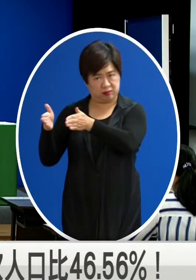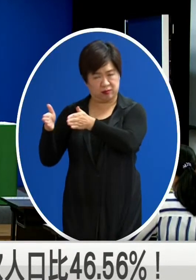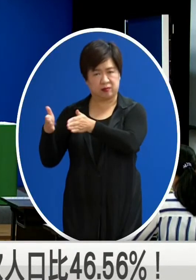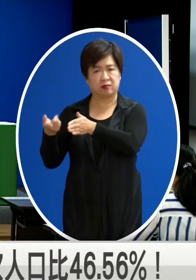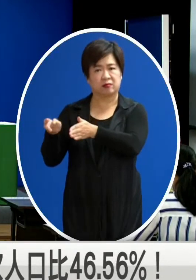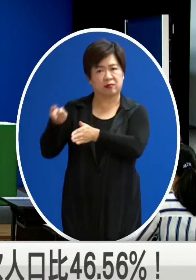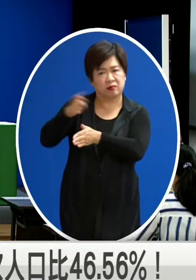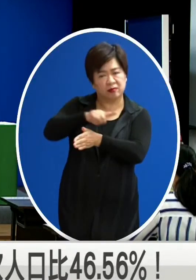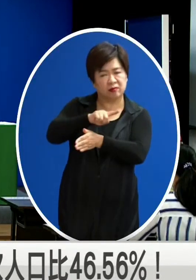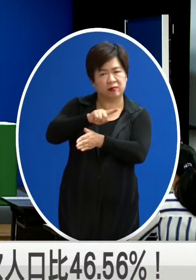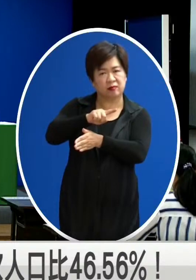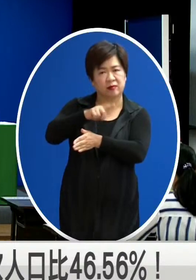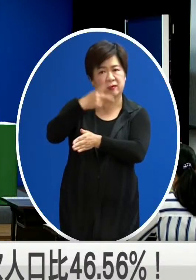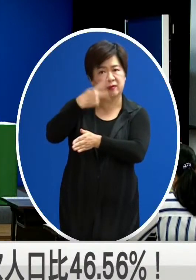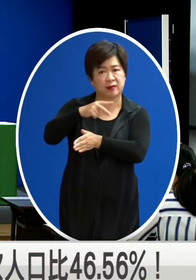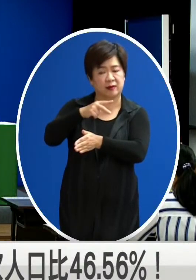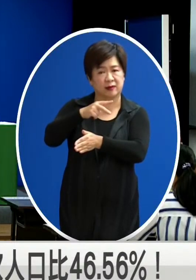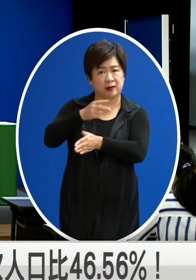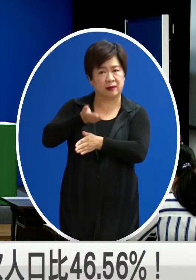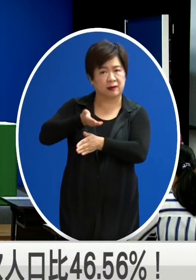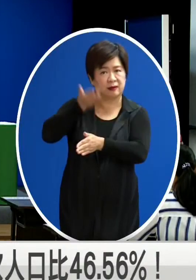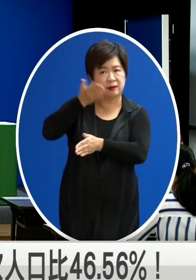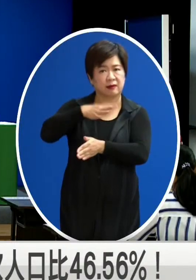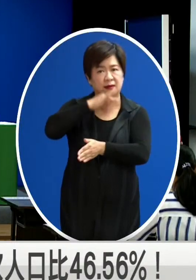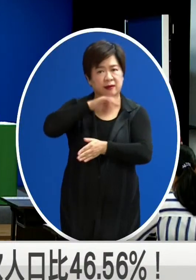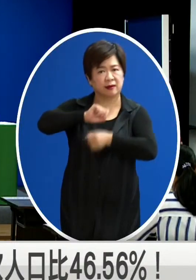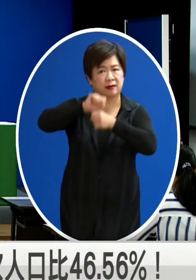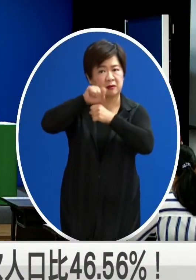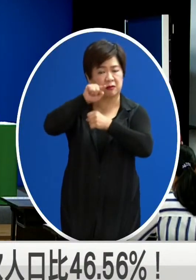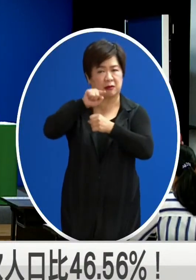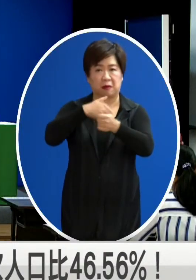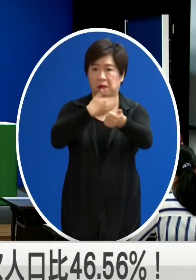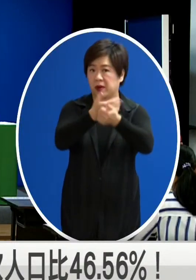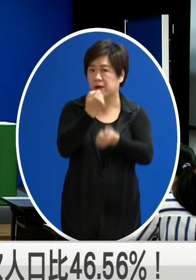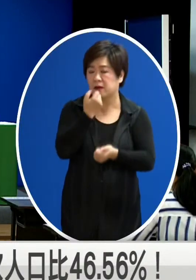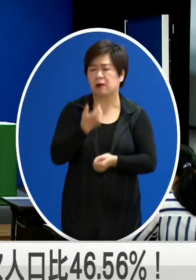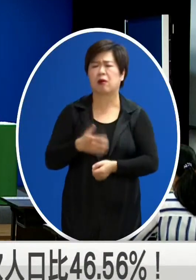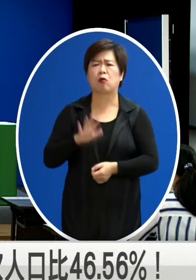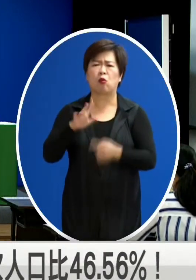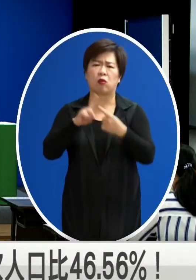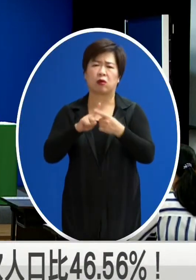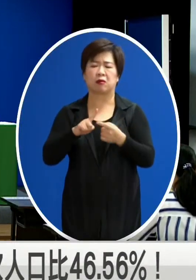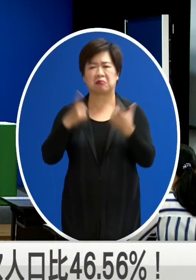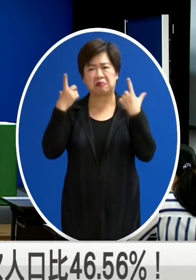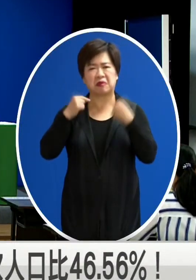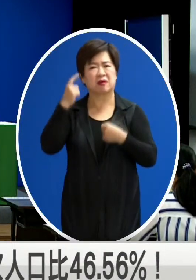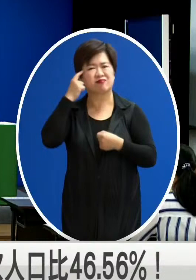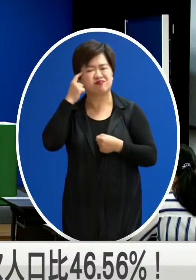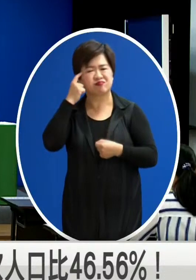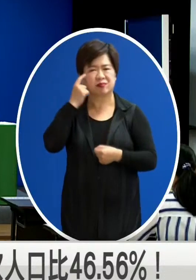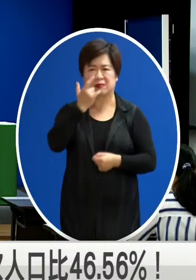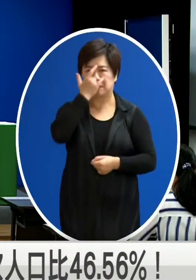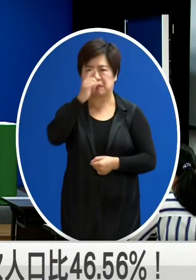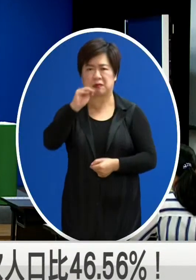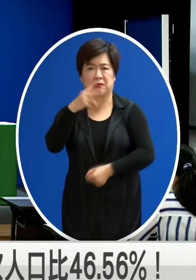再往上开放嘛？因为很多民众原本要打莫德纳，现在都已经有